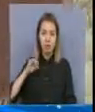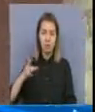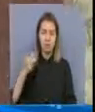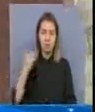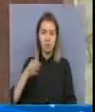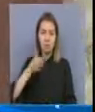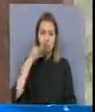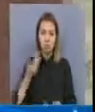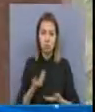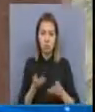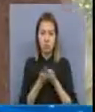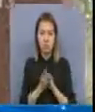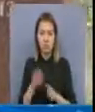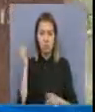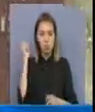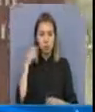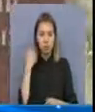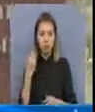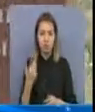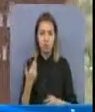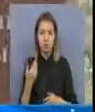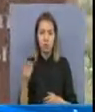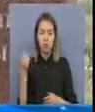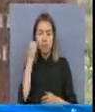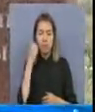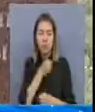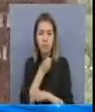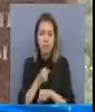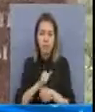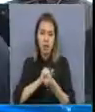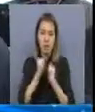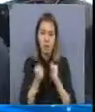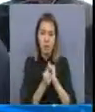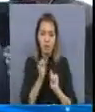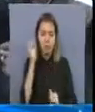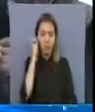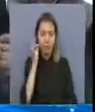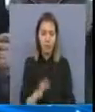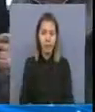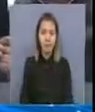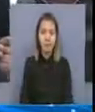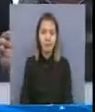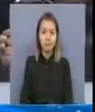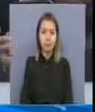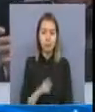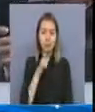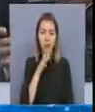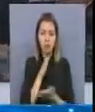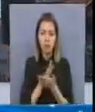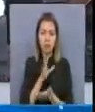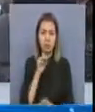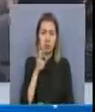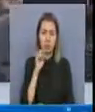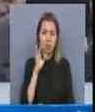өткен жылы батырдың жерленген жерін тауып, басын көтеріп, ескерткіш тас қойған болатын. Мынадан былай қарай кертеқстау, мені сөк,